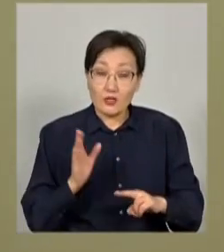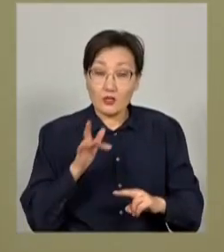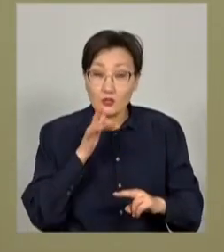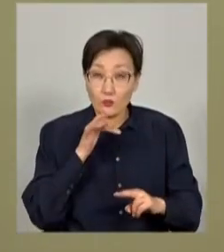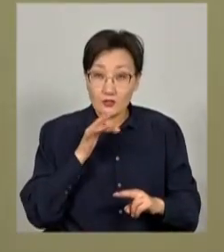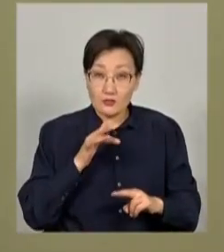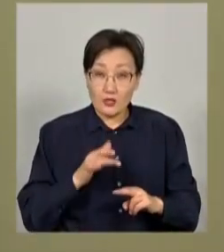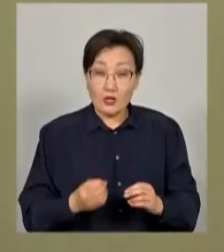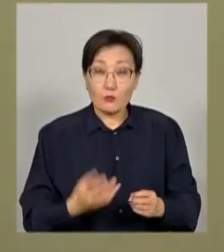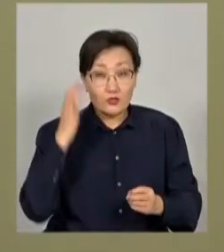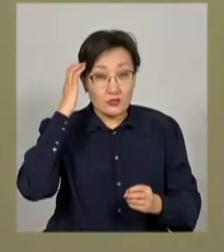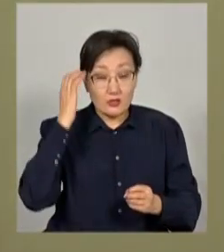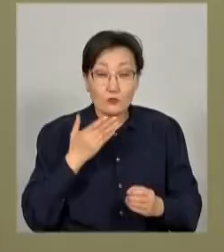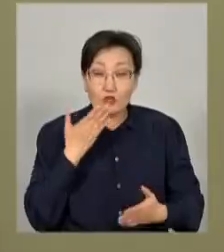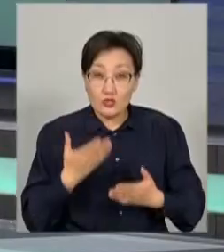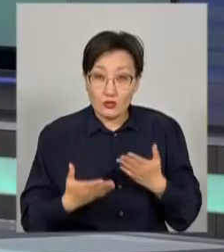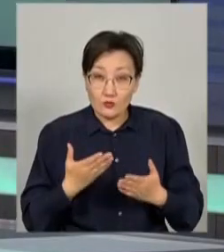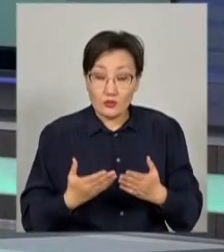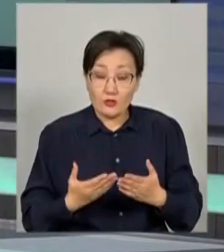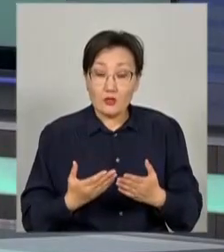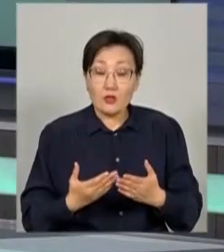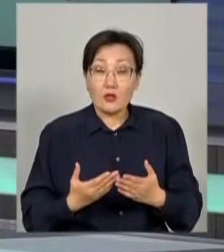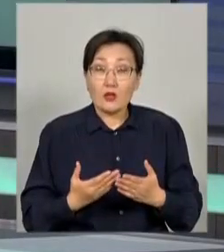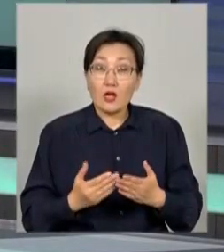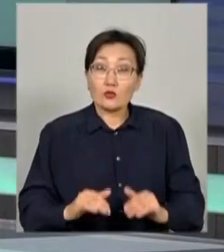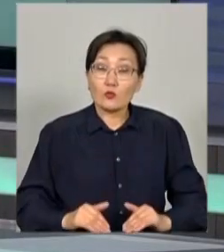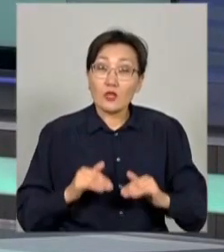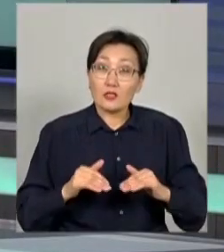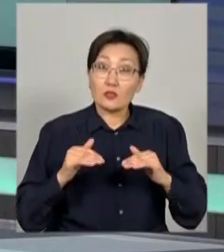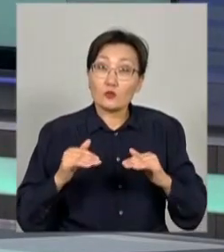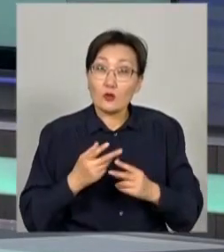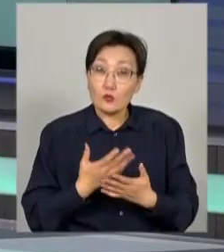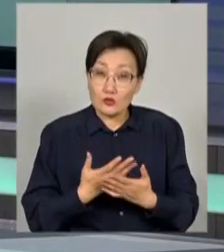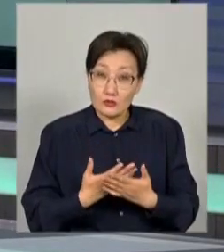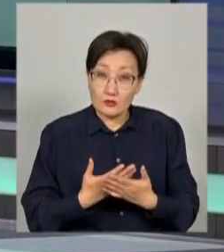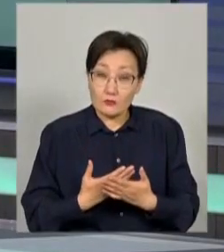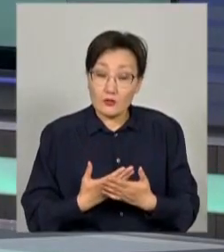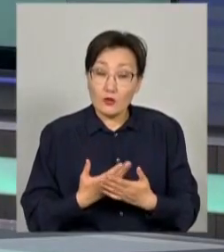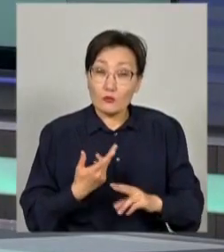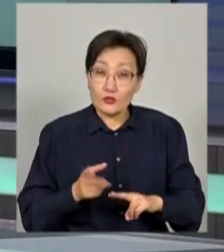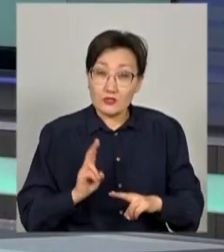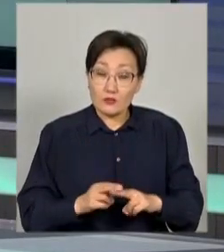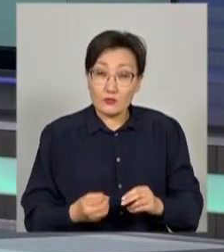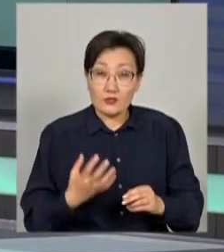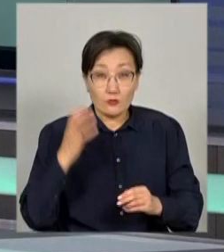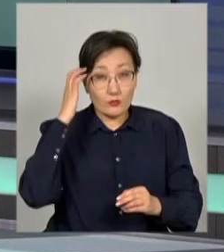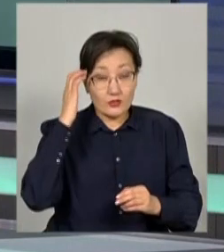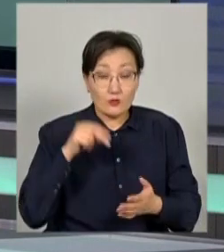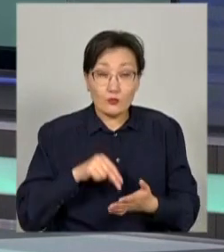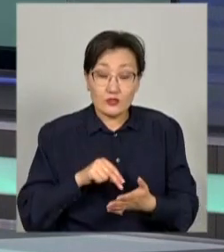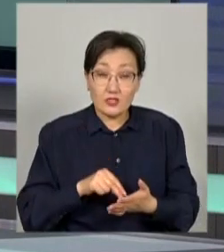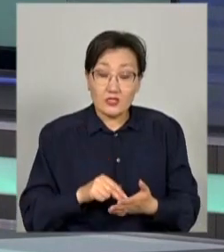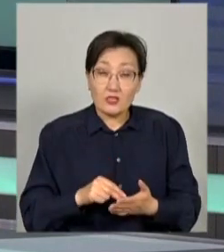уақытта мұнайға деген сұраныстың, осы мұнай өнімдеріне деген сұраныстың артатындығын көрсетеді. Белгілі дәрежеде мұнай бағасының қайтадан